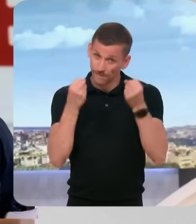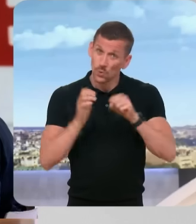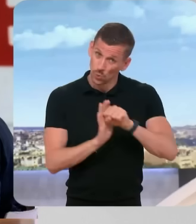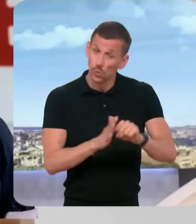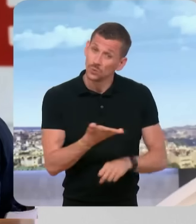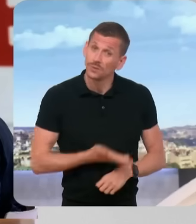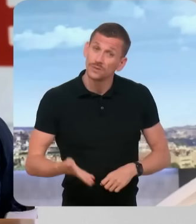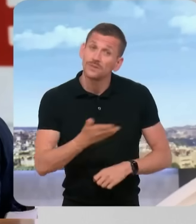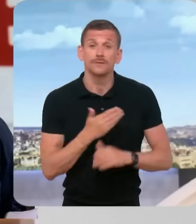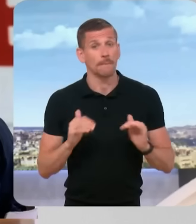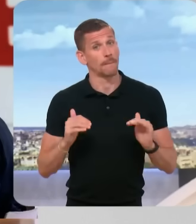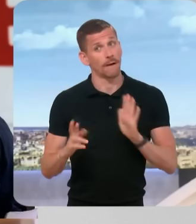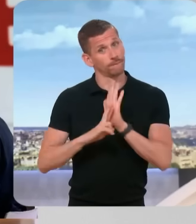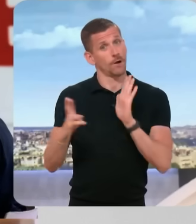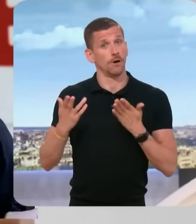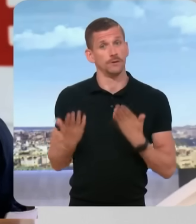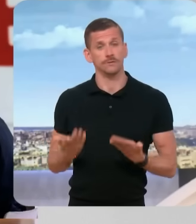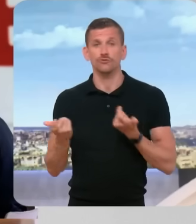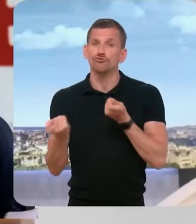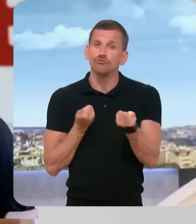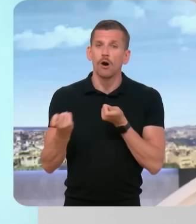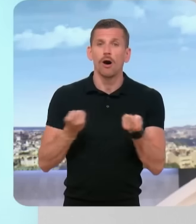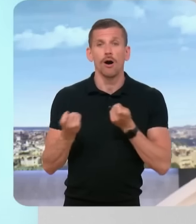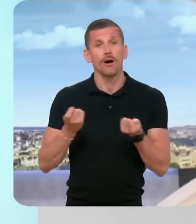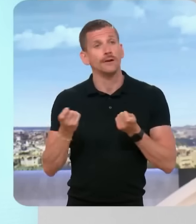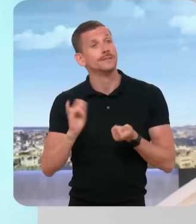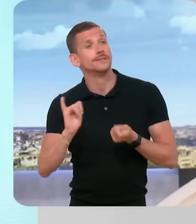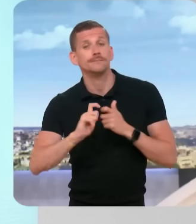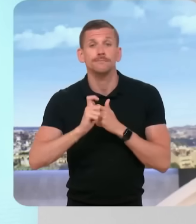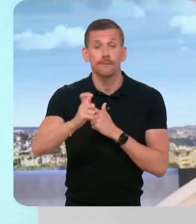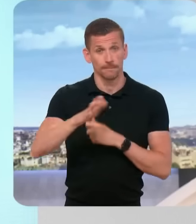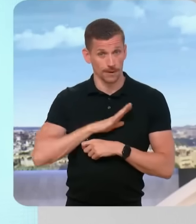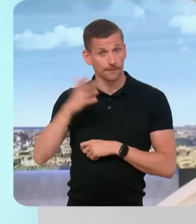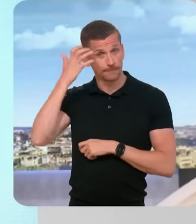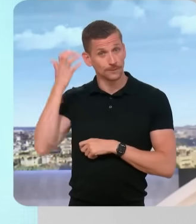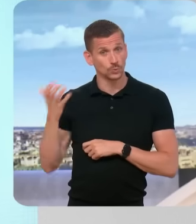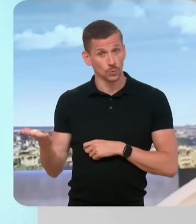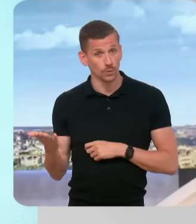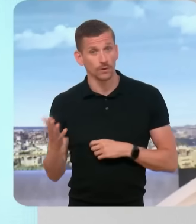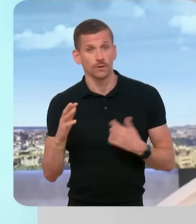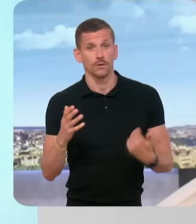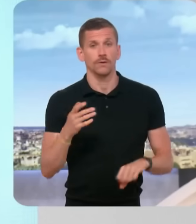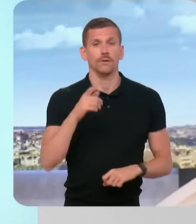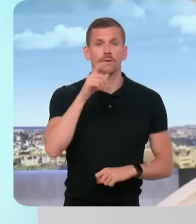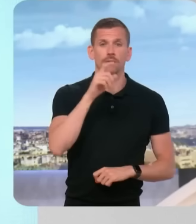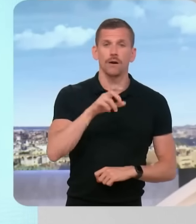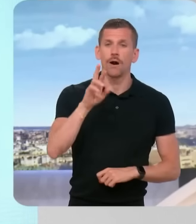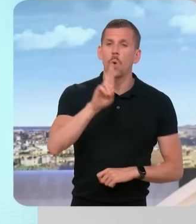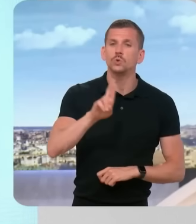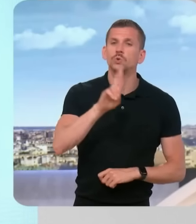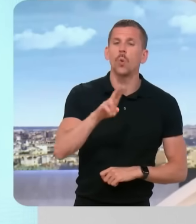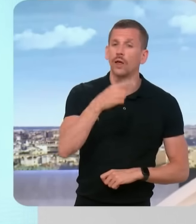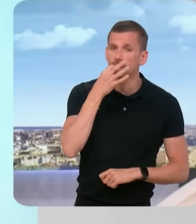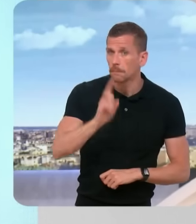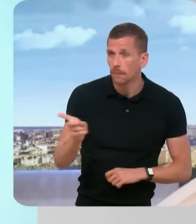peut-être gouverner dans quelques jours, c'est grâce à Jean-Luc Mélenchon. Alors, ce n'est pas ce que dit par exemple François Ruffin, l'un de vos camarades de la